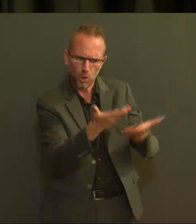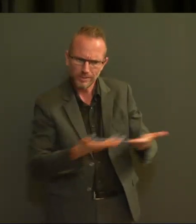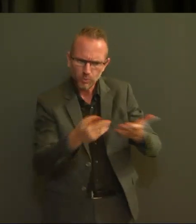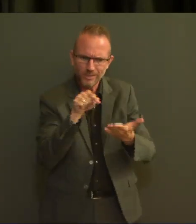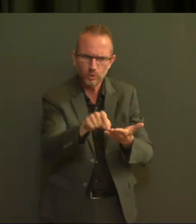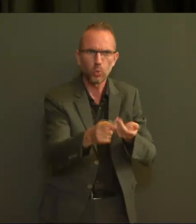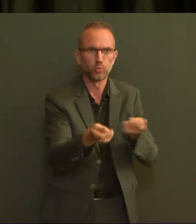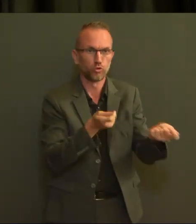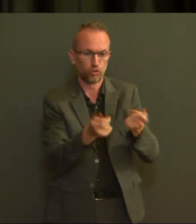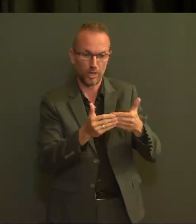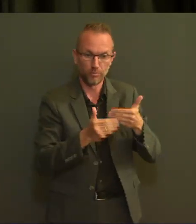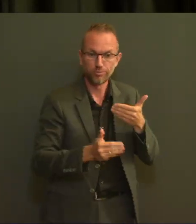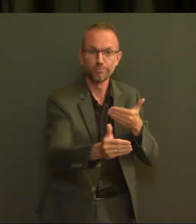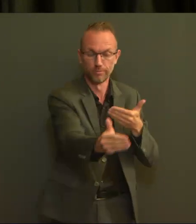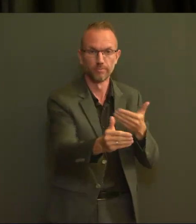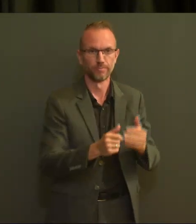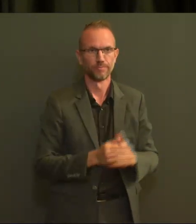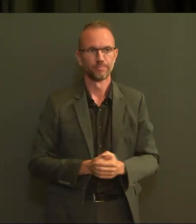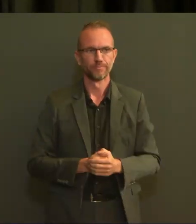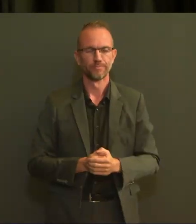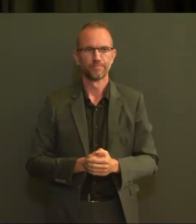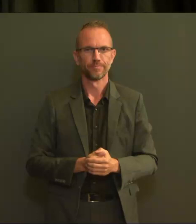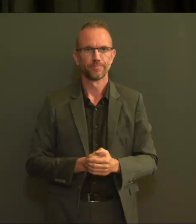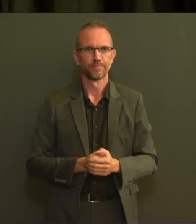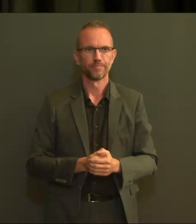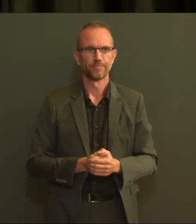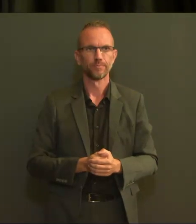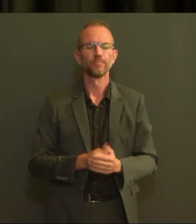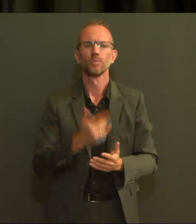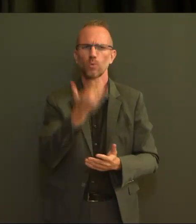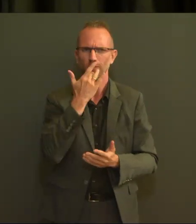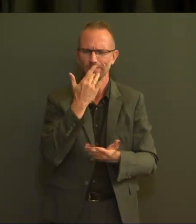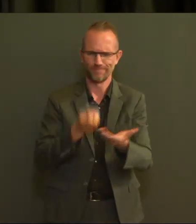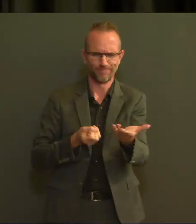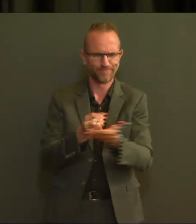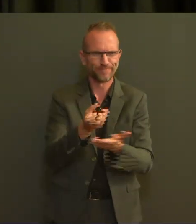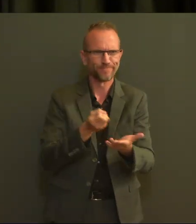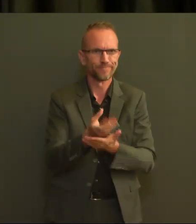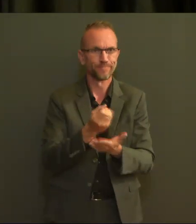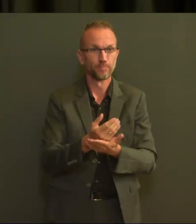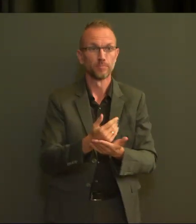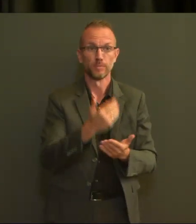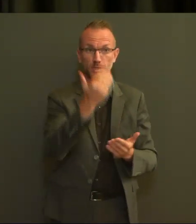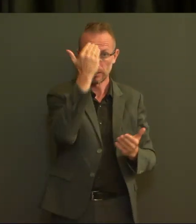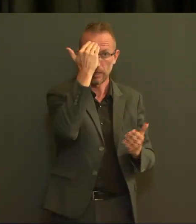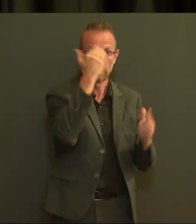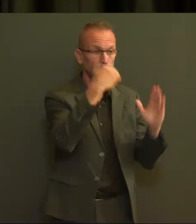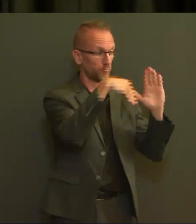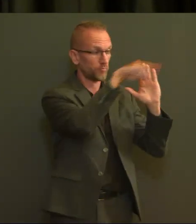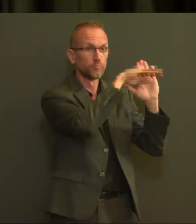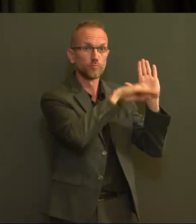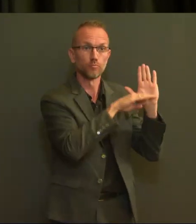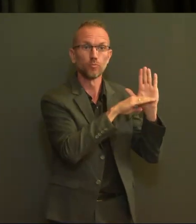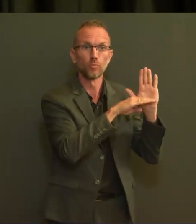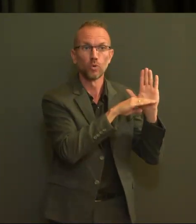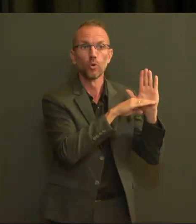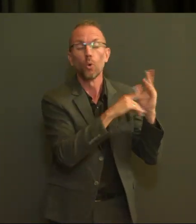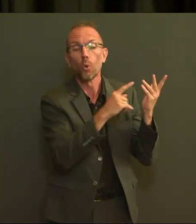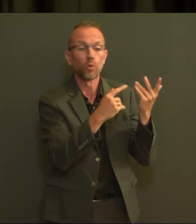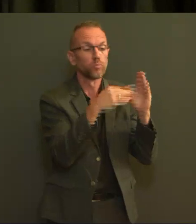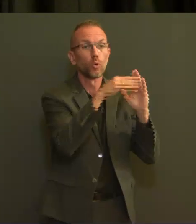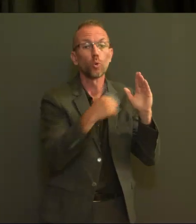chose est certaine, les mesures, que ce soit les mesures actuelles ou les mesures à venir, ne seront pleinement